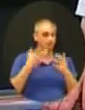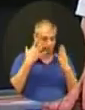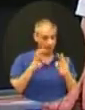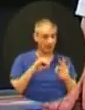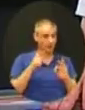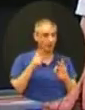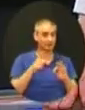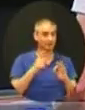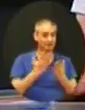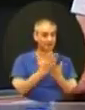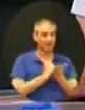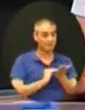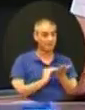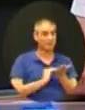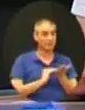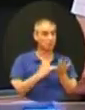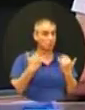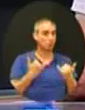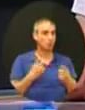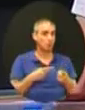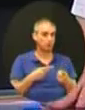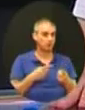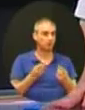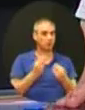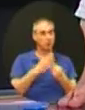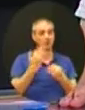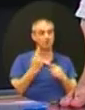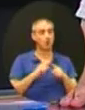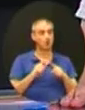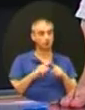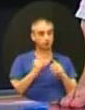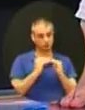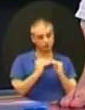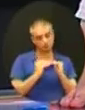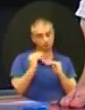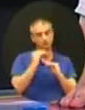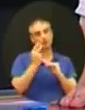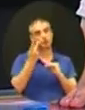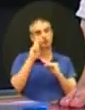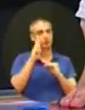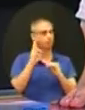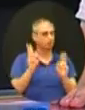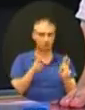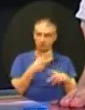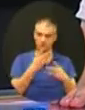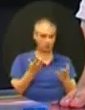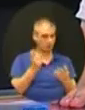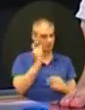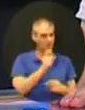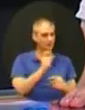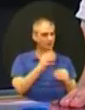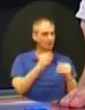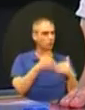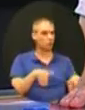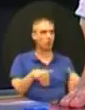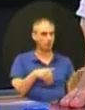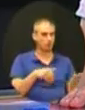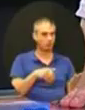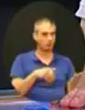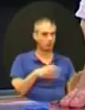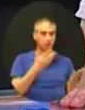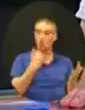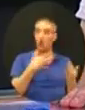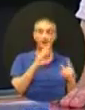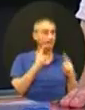בכבוד זה שכר המינימום הנוכחי, עוד כמה חדשים הוא יעלה עוד יותר, לא יכול להיות שבן אדם במוגבלות,